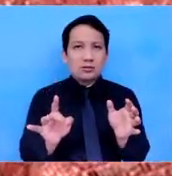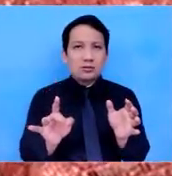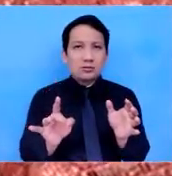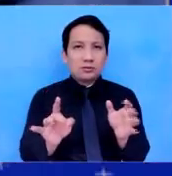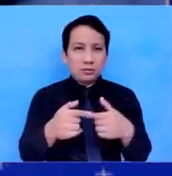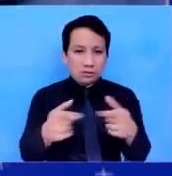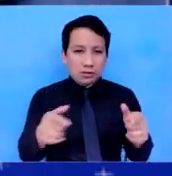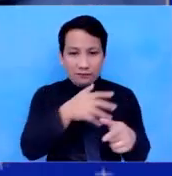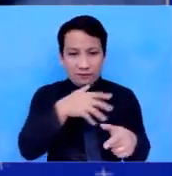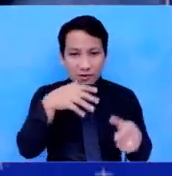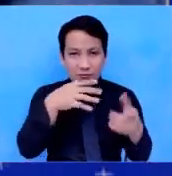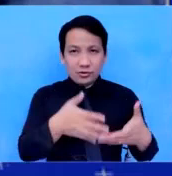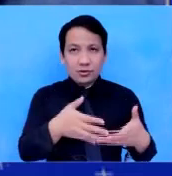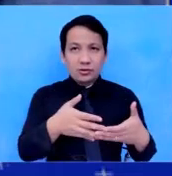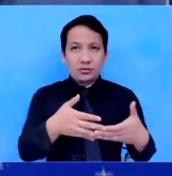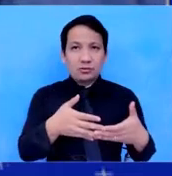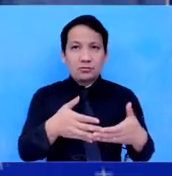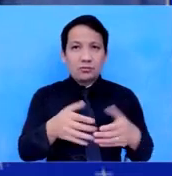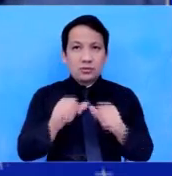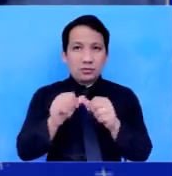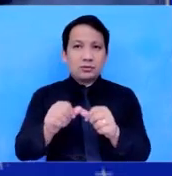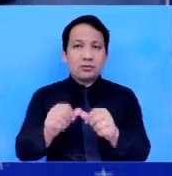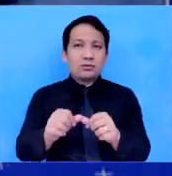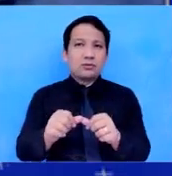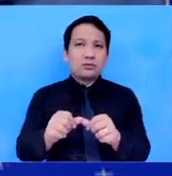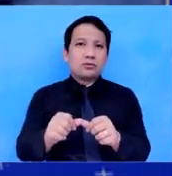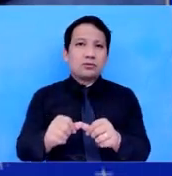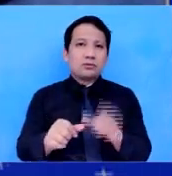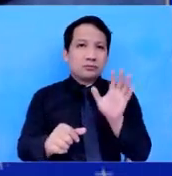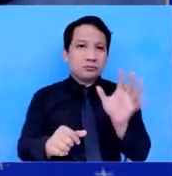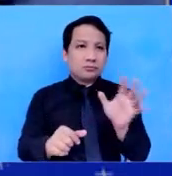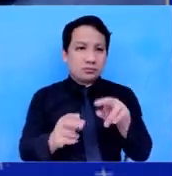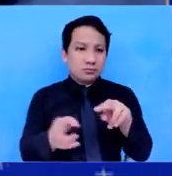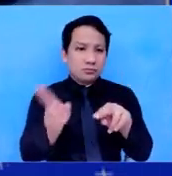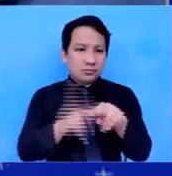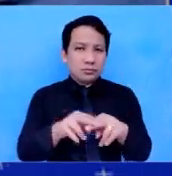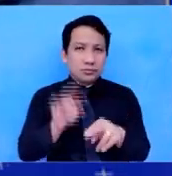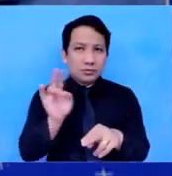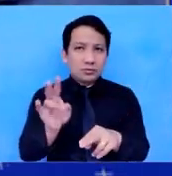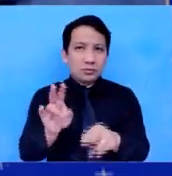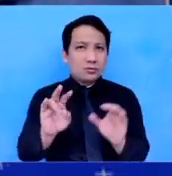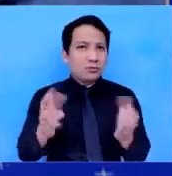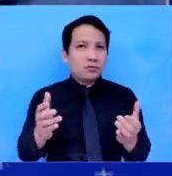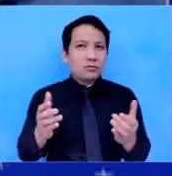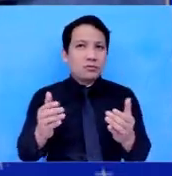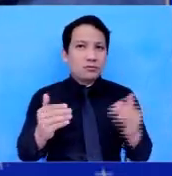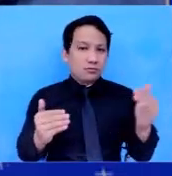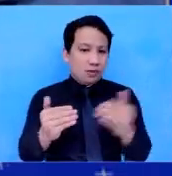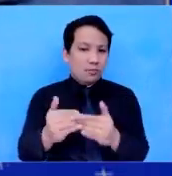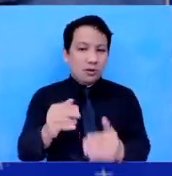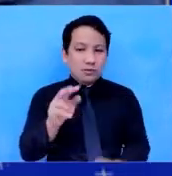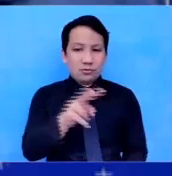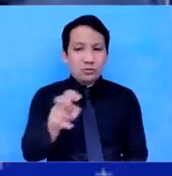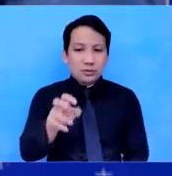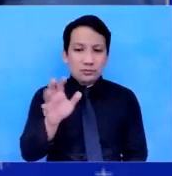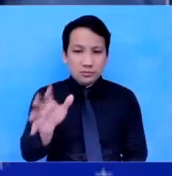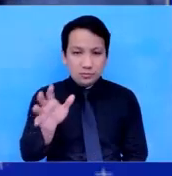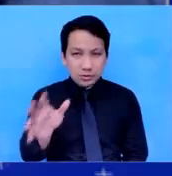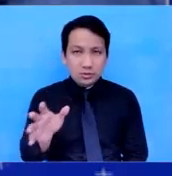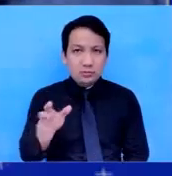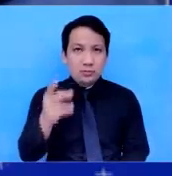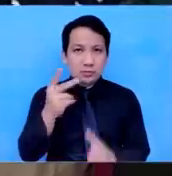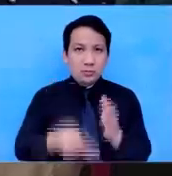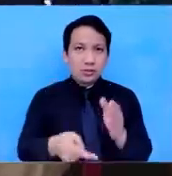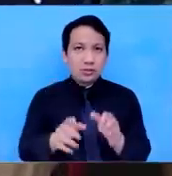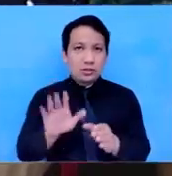sibuyas. Kaya kung patungan mo siya ng 50 to 70, wala pa sa 250 yung magiging presyo niya dapat sa